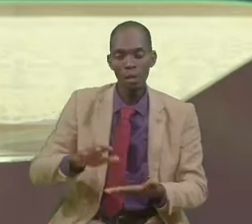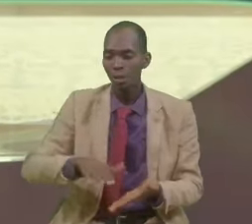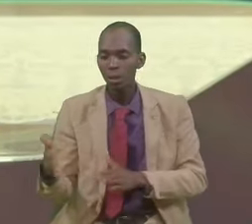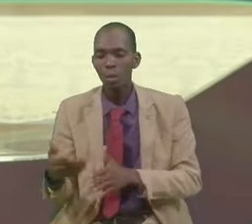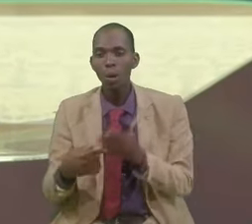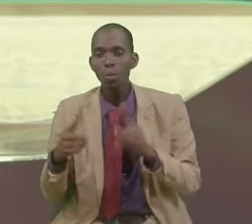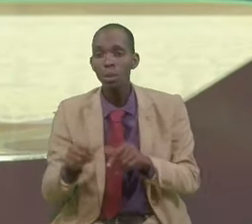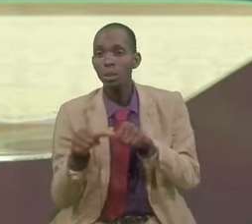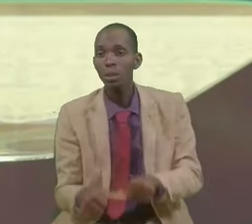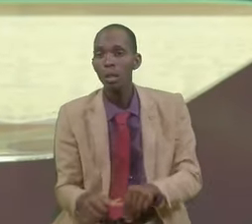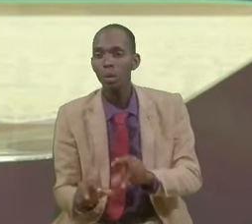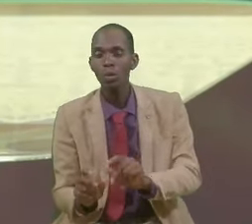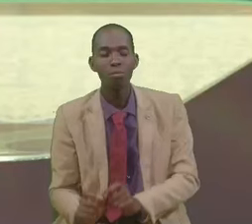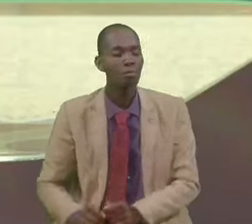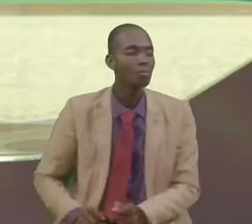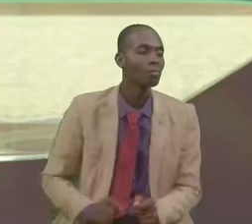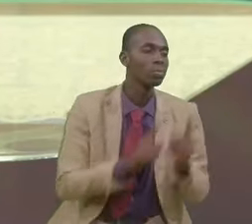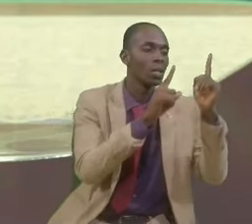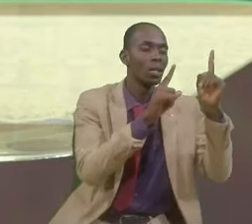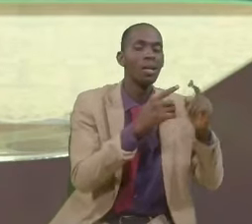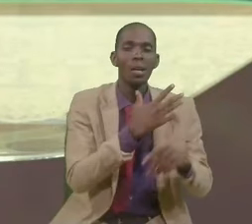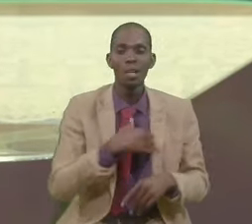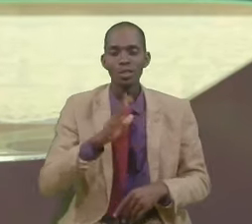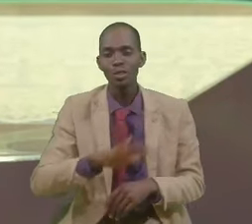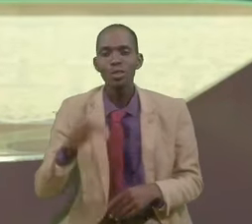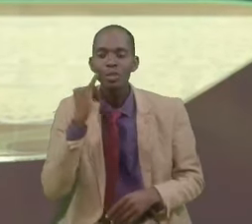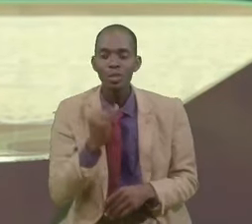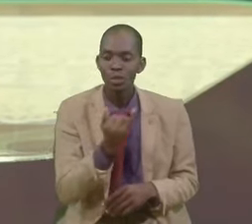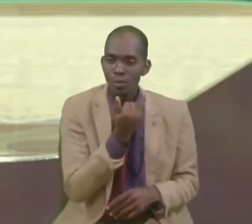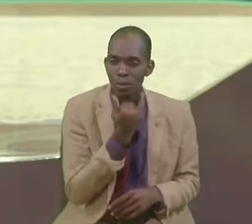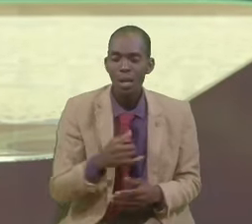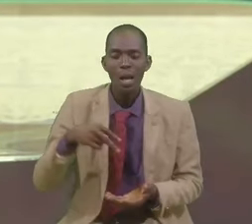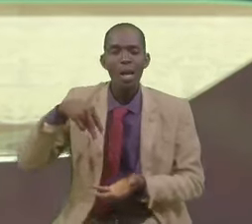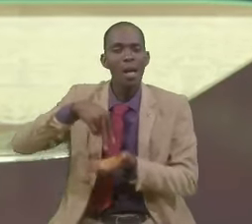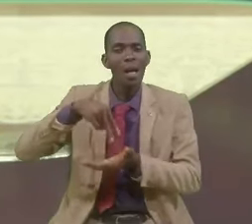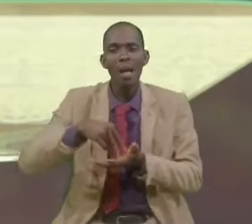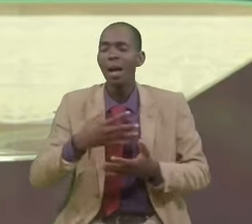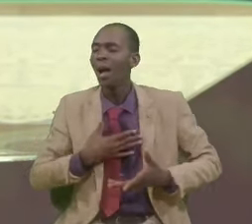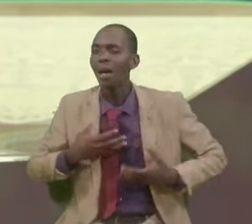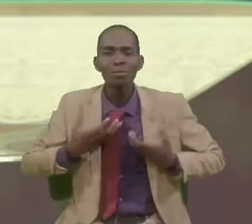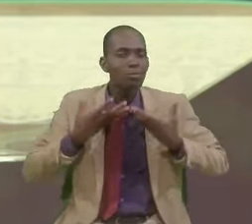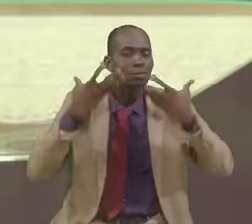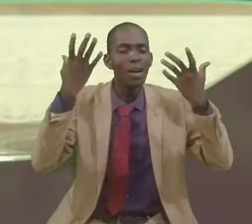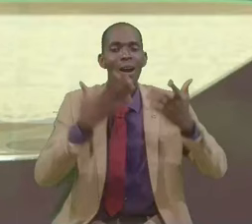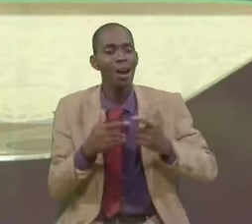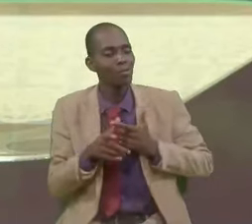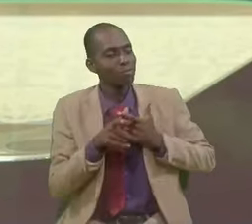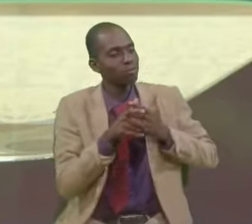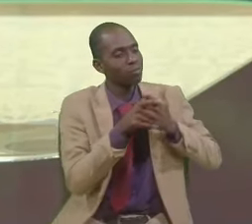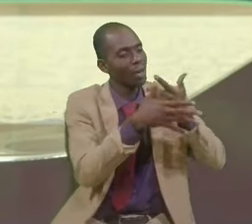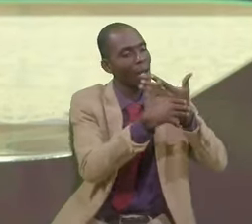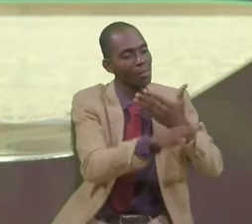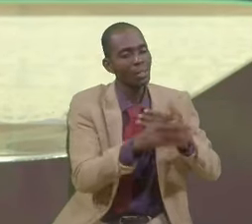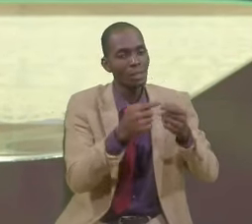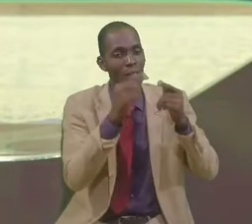prit la fuite. Et les hommes d'Israël et de Juda poussèrent des cris et allèrent à la poursuite des Philistins jusque dans